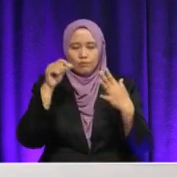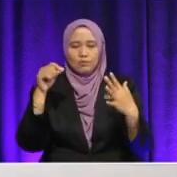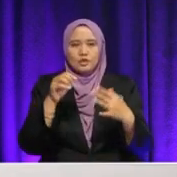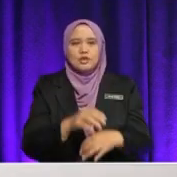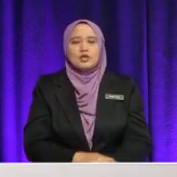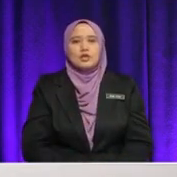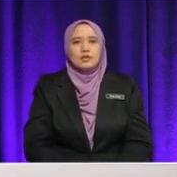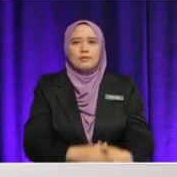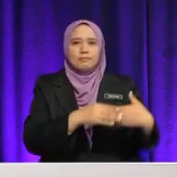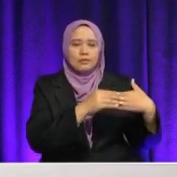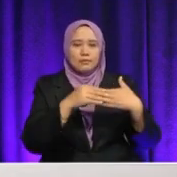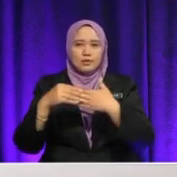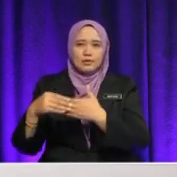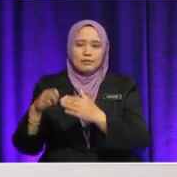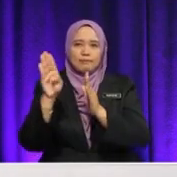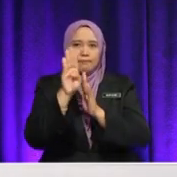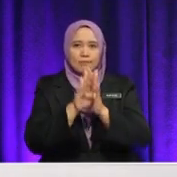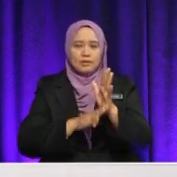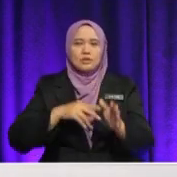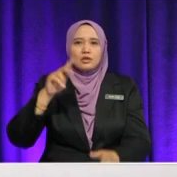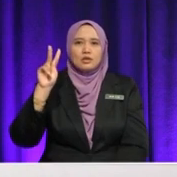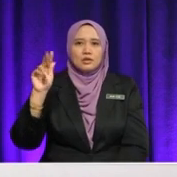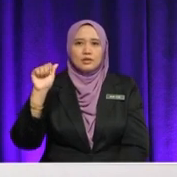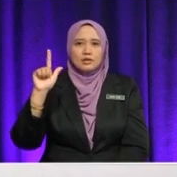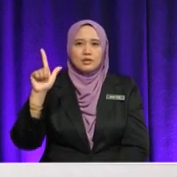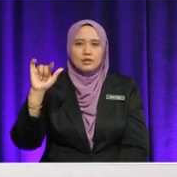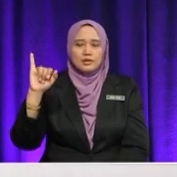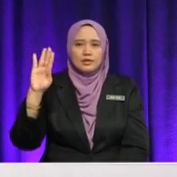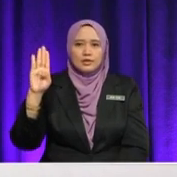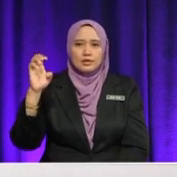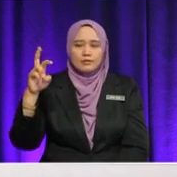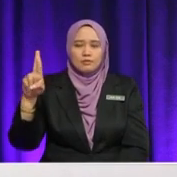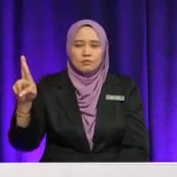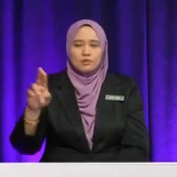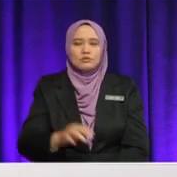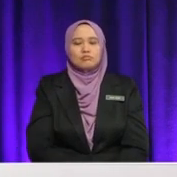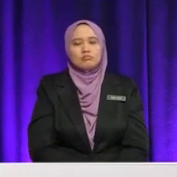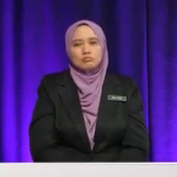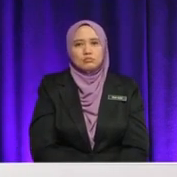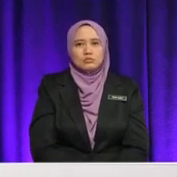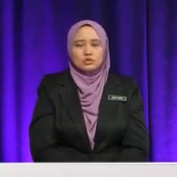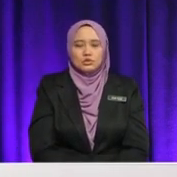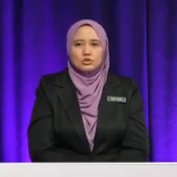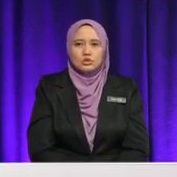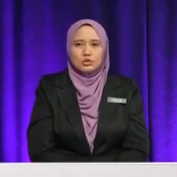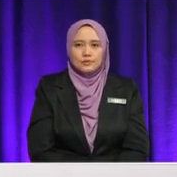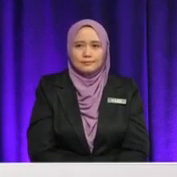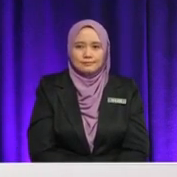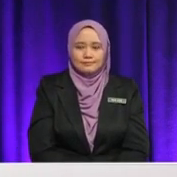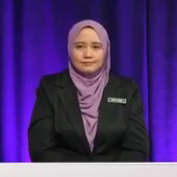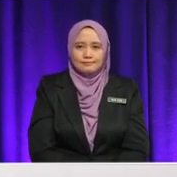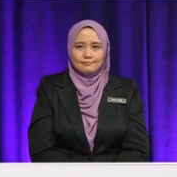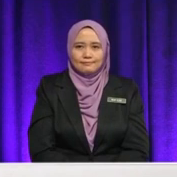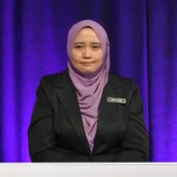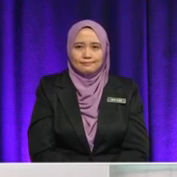kemajuan bersama uh kayak lengkap ini Oreo the jadi diri lo ayo betul suaranya